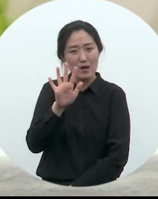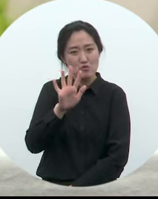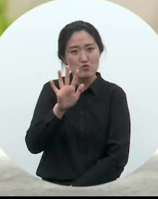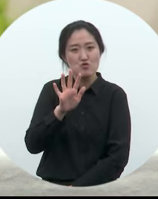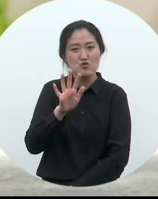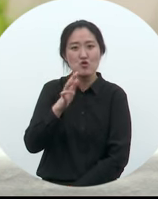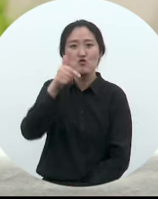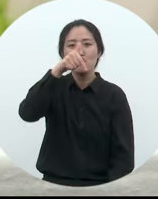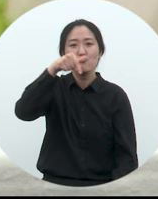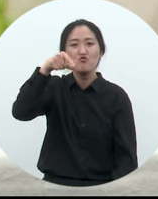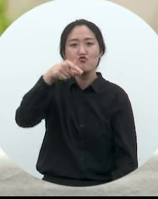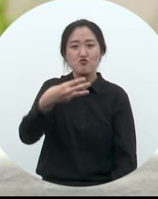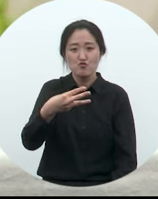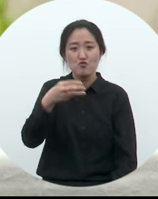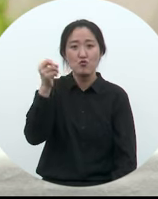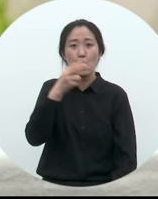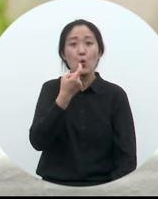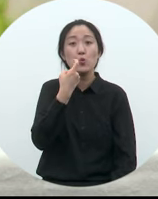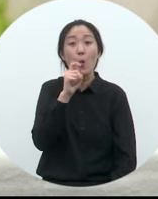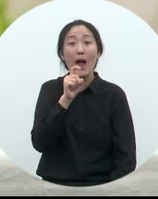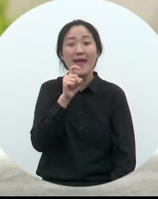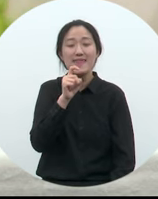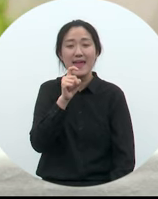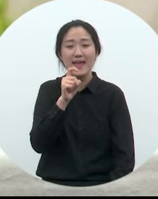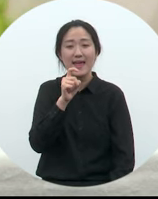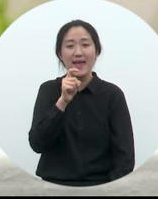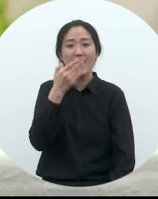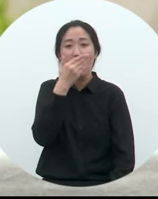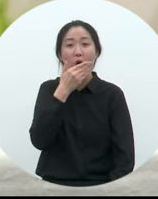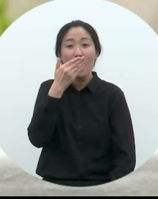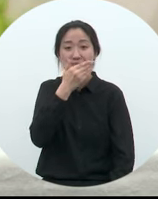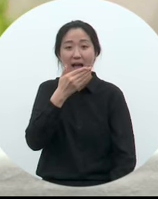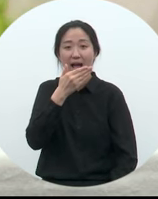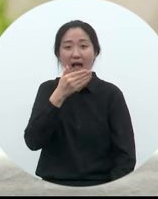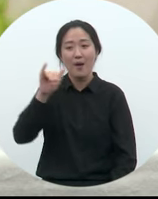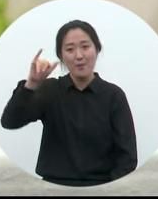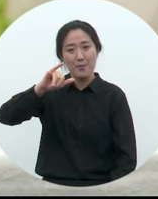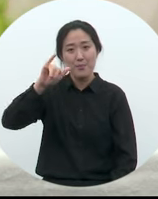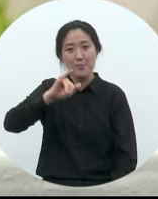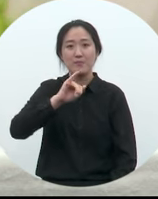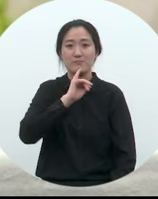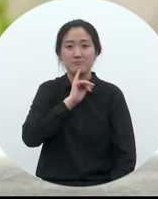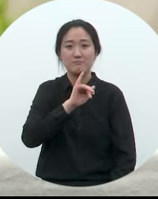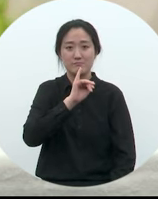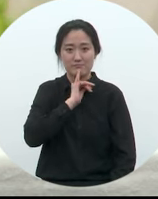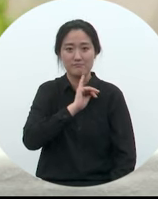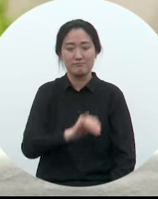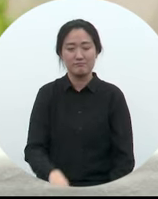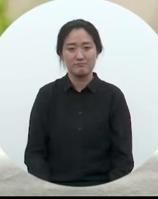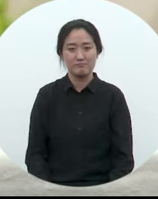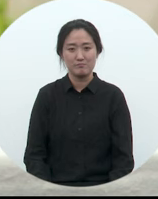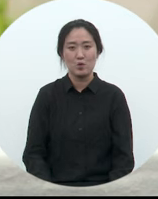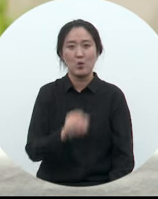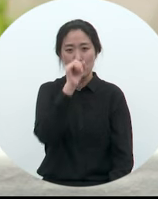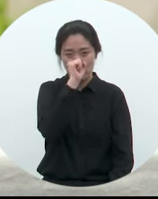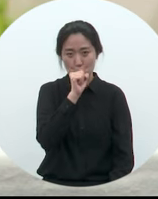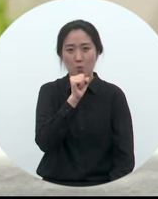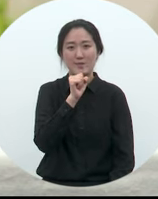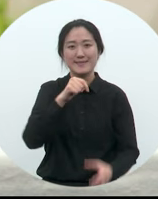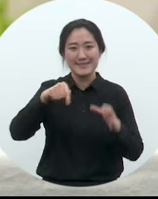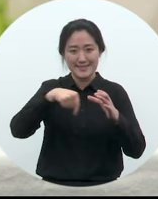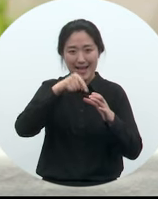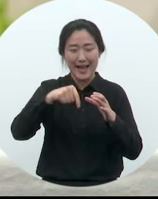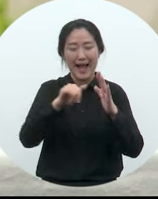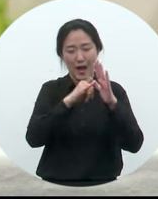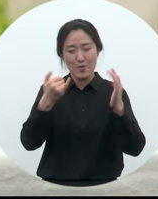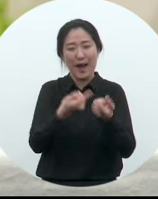거기에 꿀이나 황설탕 같은 것을 타서 드시는 방법이 괜찮습니다. 온 가족이 함께 드셔도